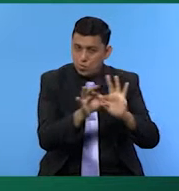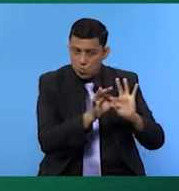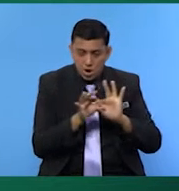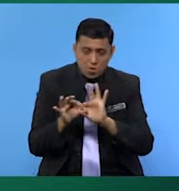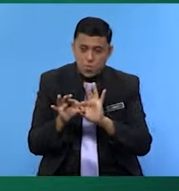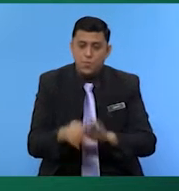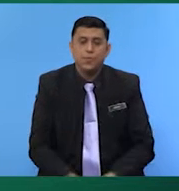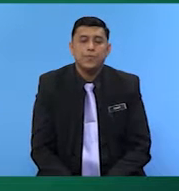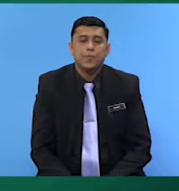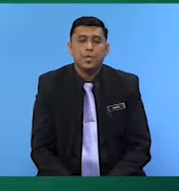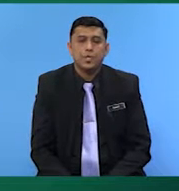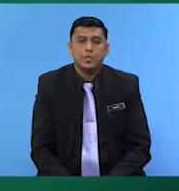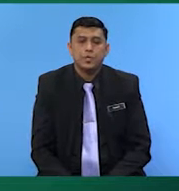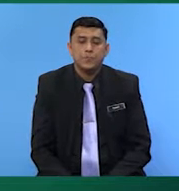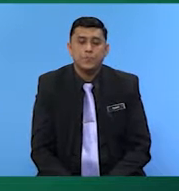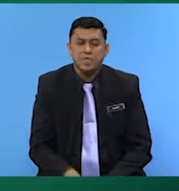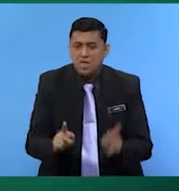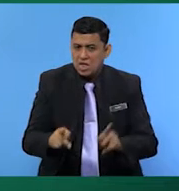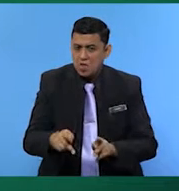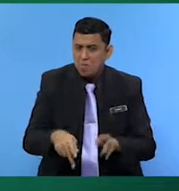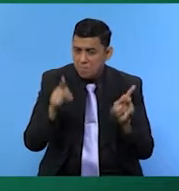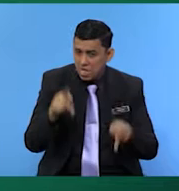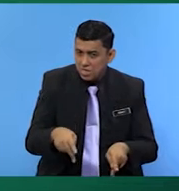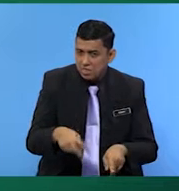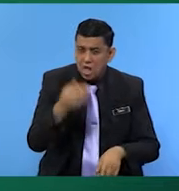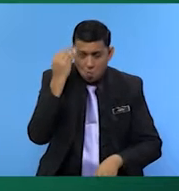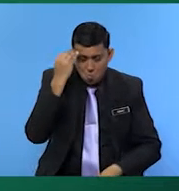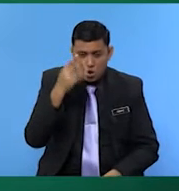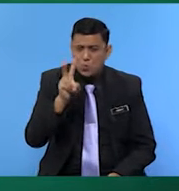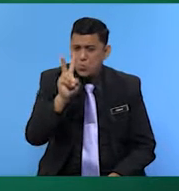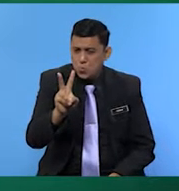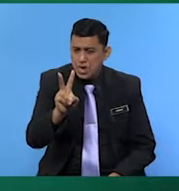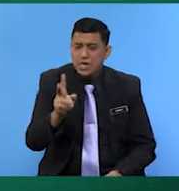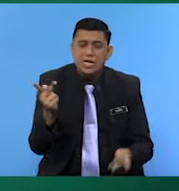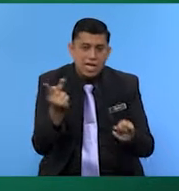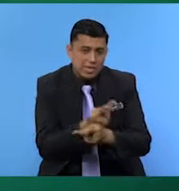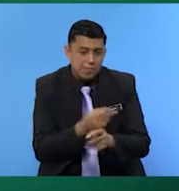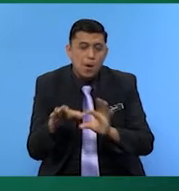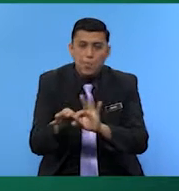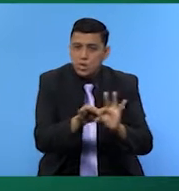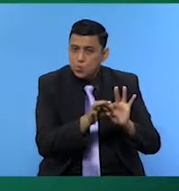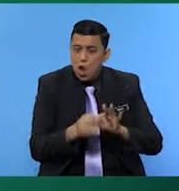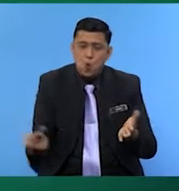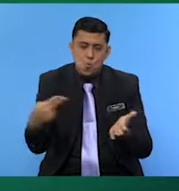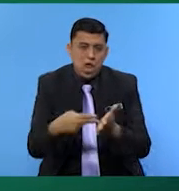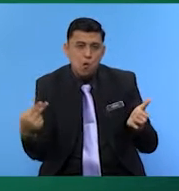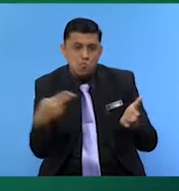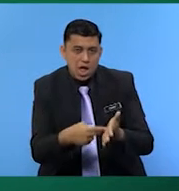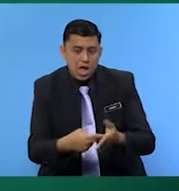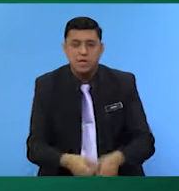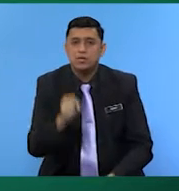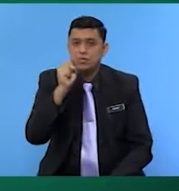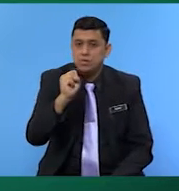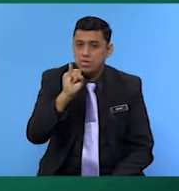perpaduan. Kalau pelajar-pelajar perasan, terdapat 2 kali perkataan perpaduan itu diulang. So maka